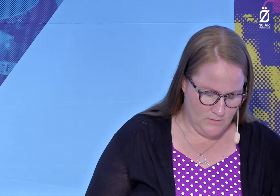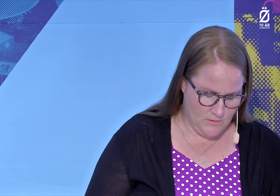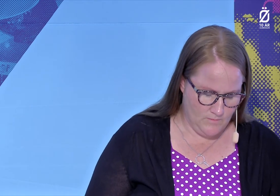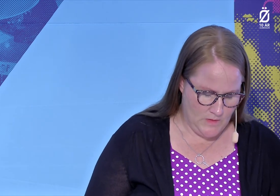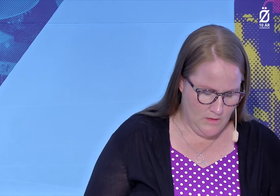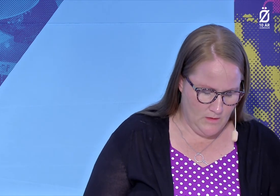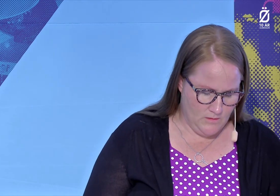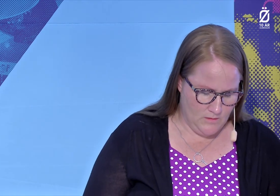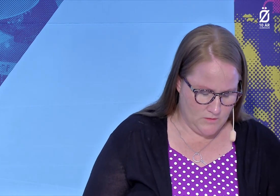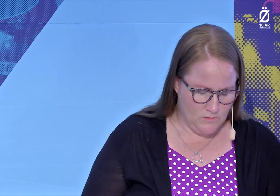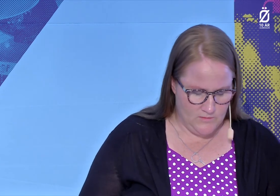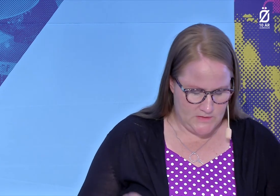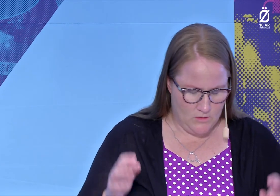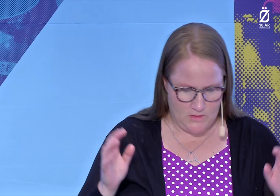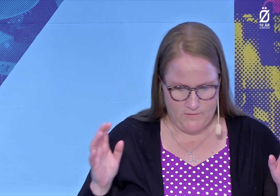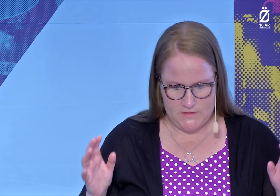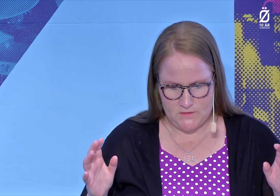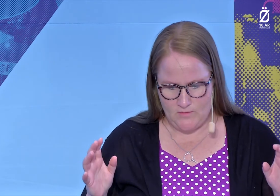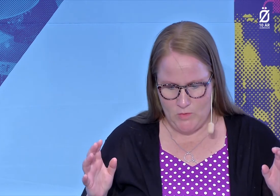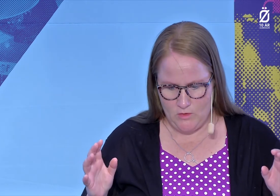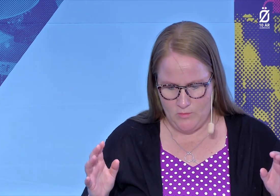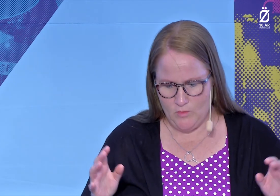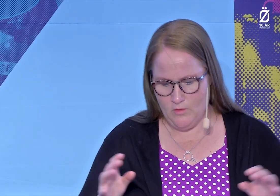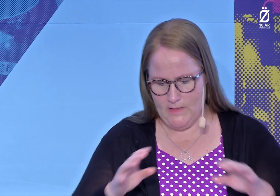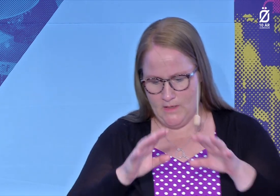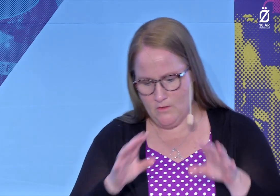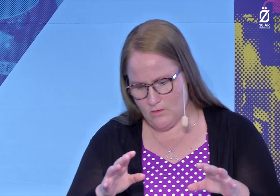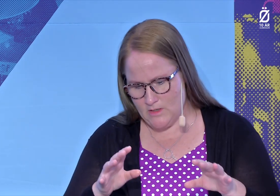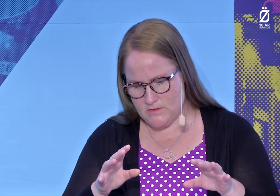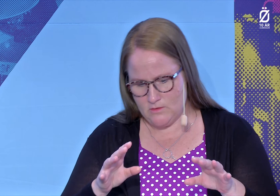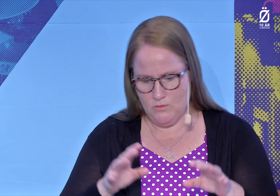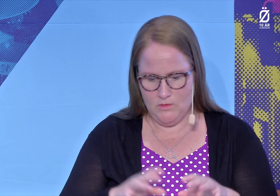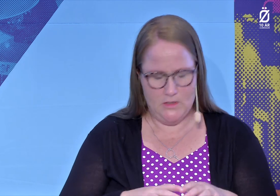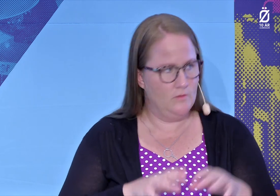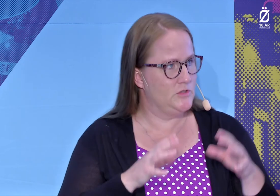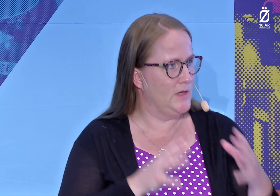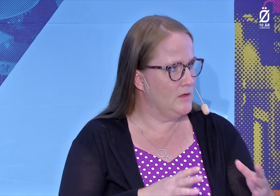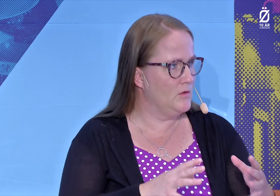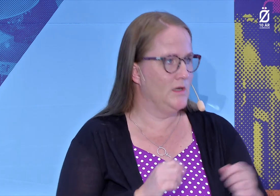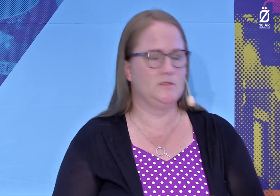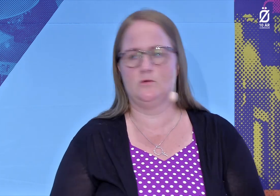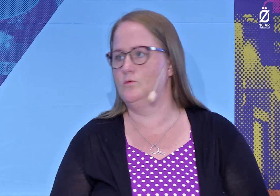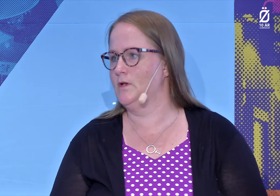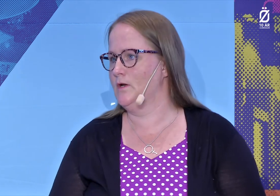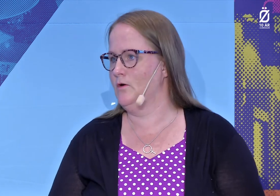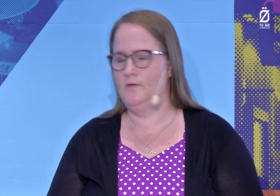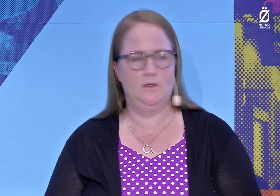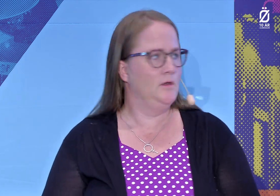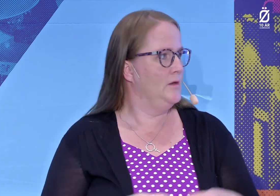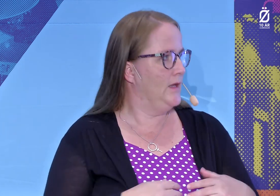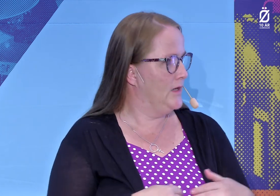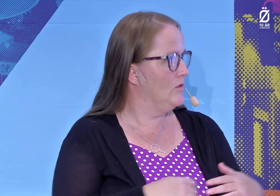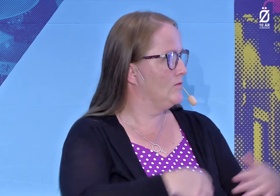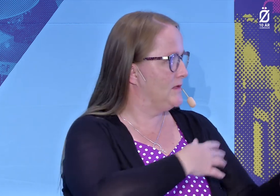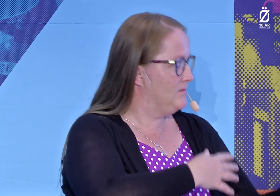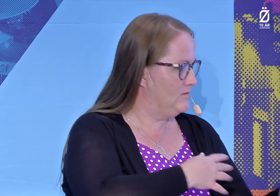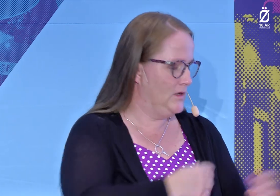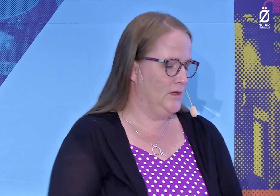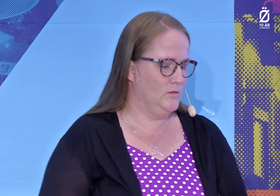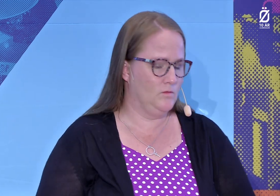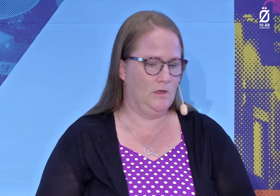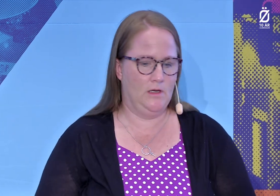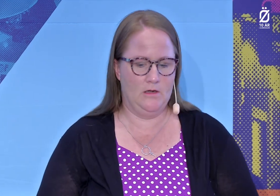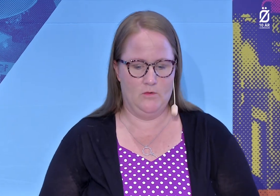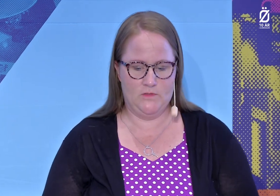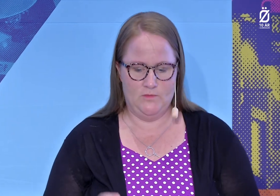att jag tror inte vi ska haka fast oss för mycket på, har vi en organisation eller har vi 21 organisationer eller har vi en och